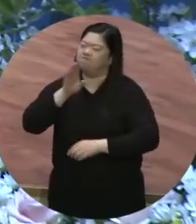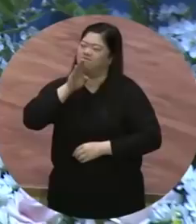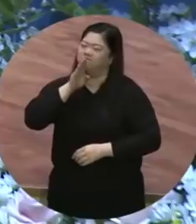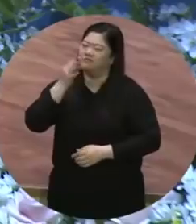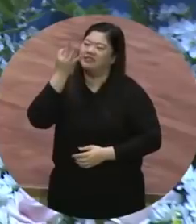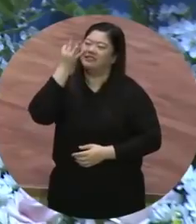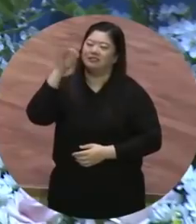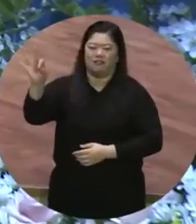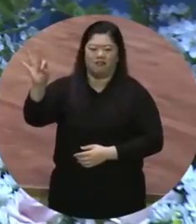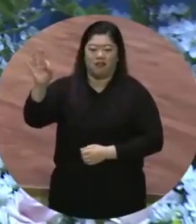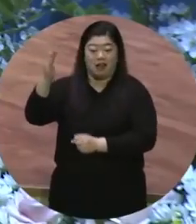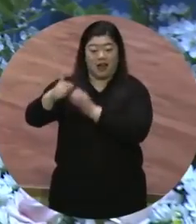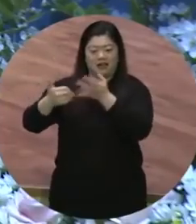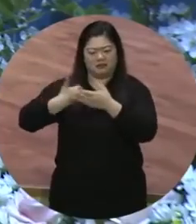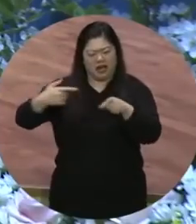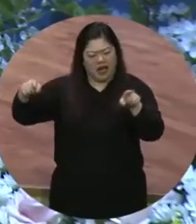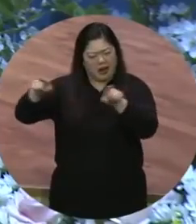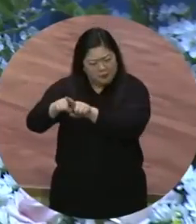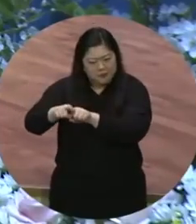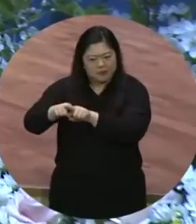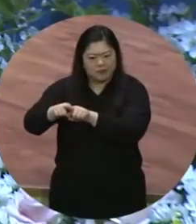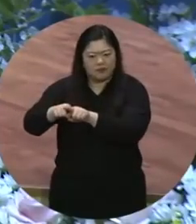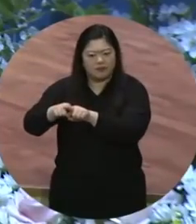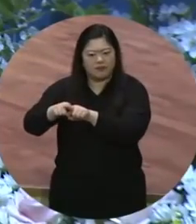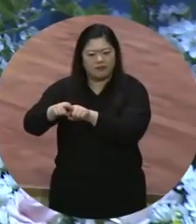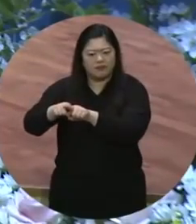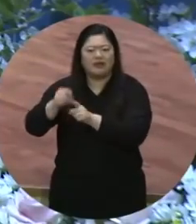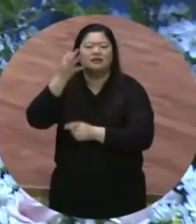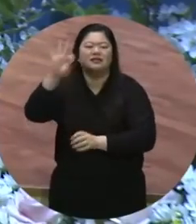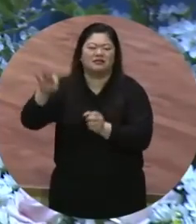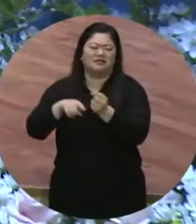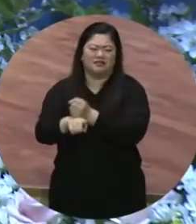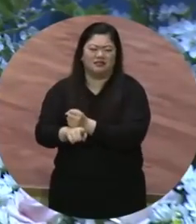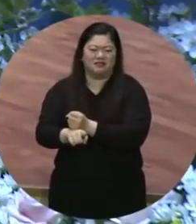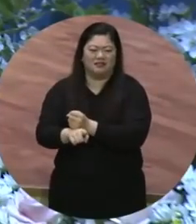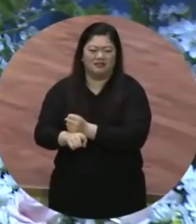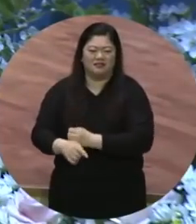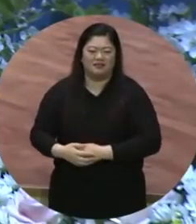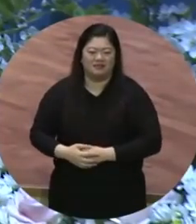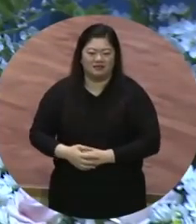부활하신 주님과 동행하는 자의 모습으로 좀 보라는 얘기예요.